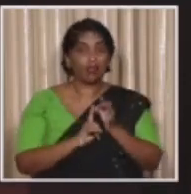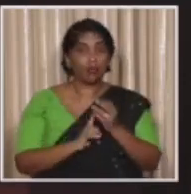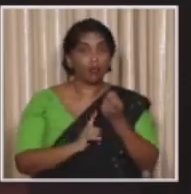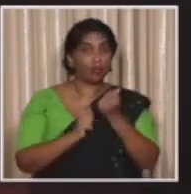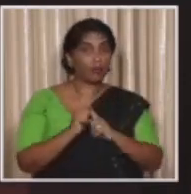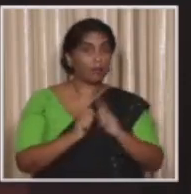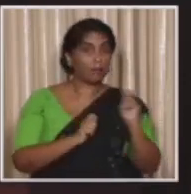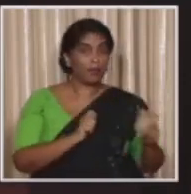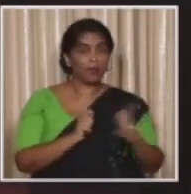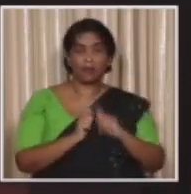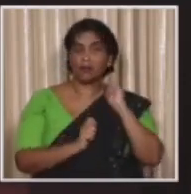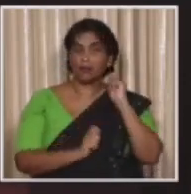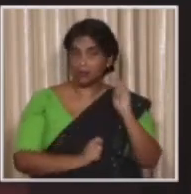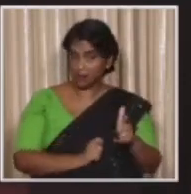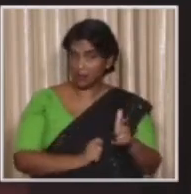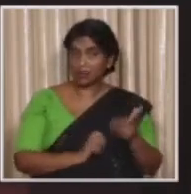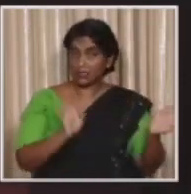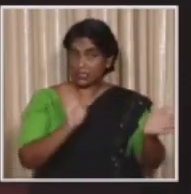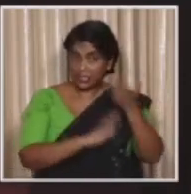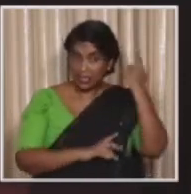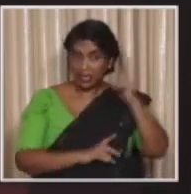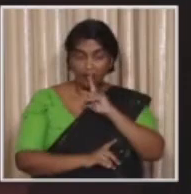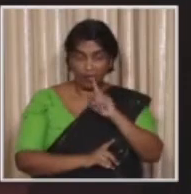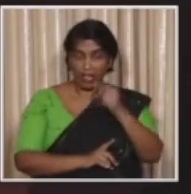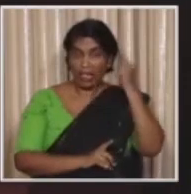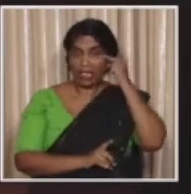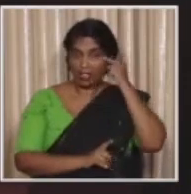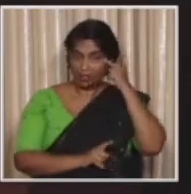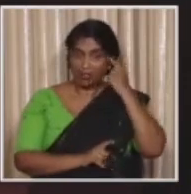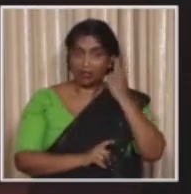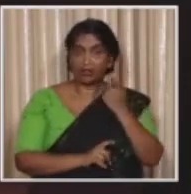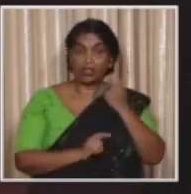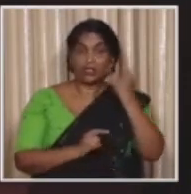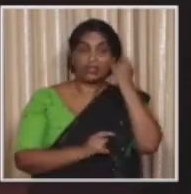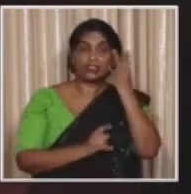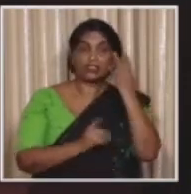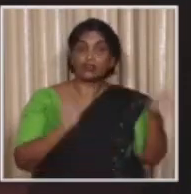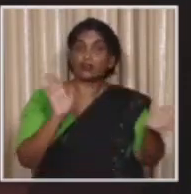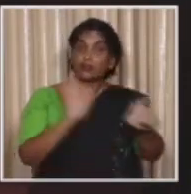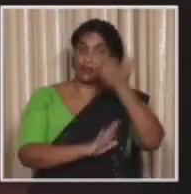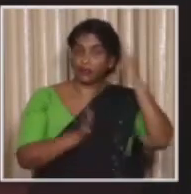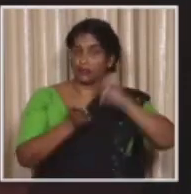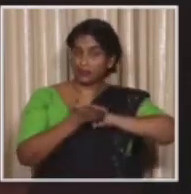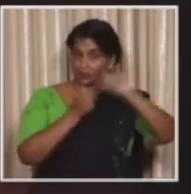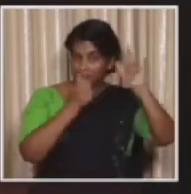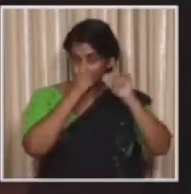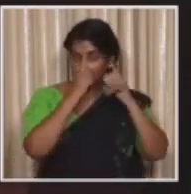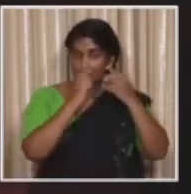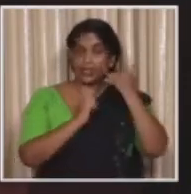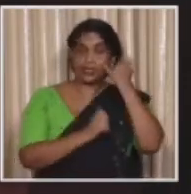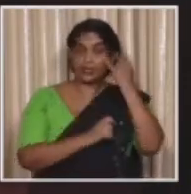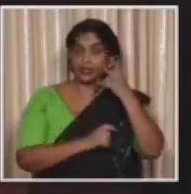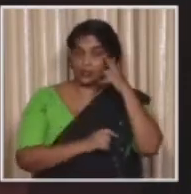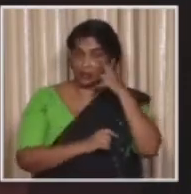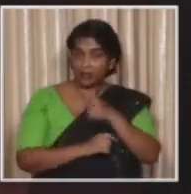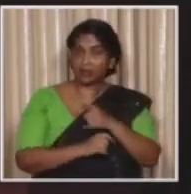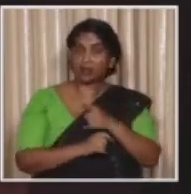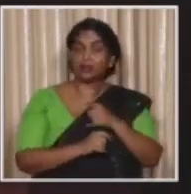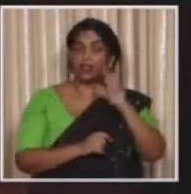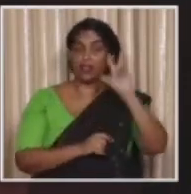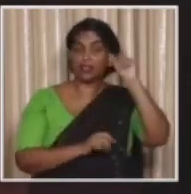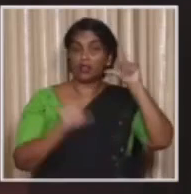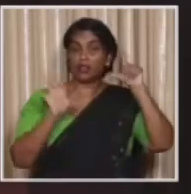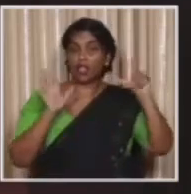මුදල් ගෙවලා යනවයි කියලා හිතන අයව සිංගප්පූරුවට යවලා සිංගප්පූරුවේ තරු